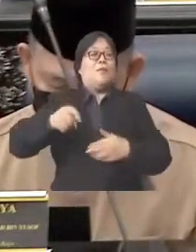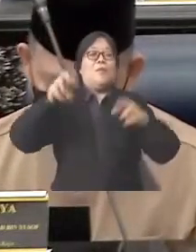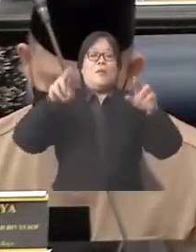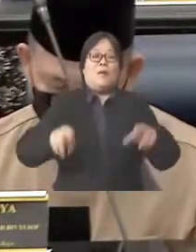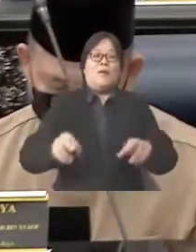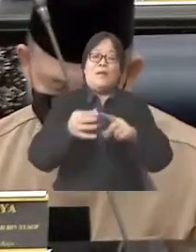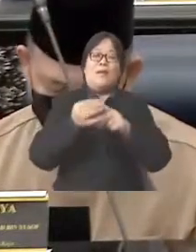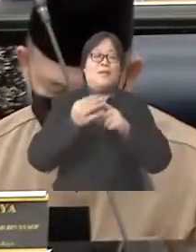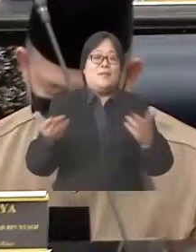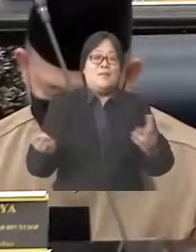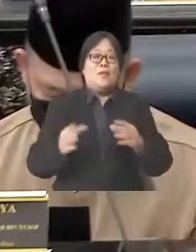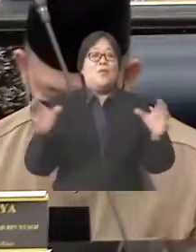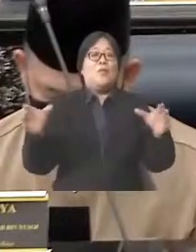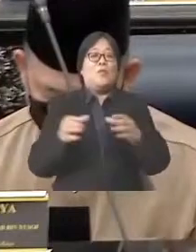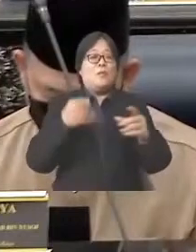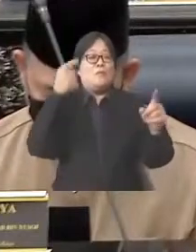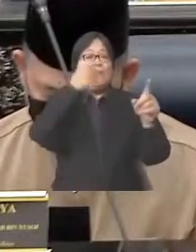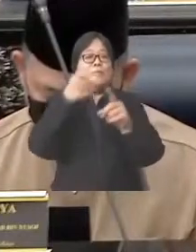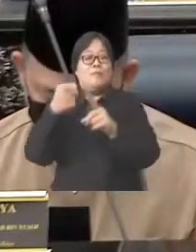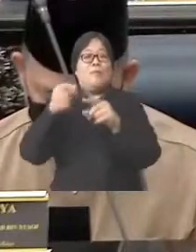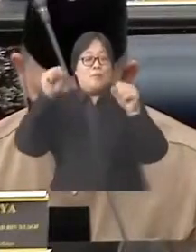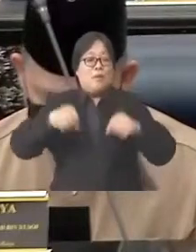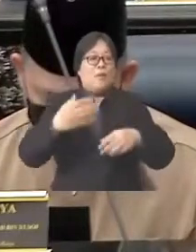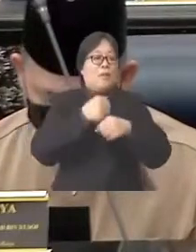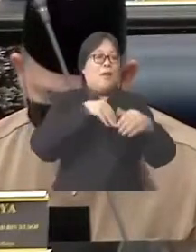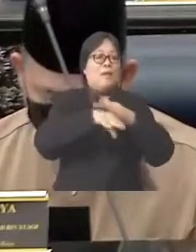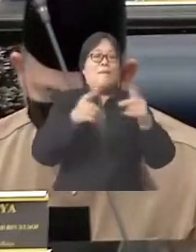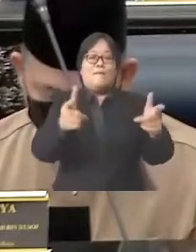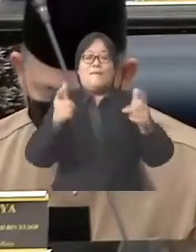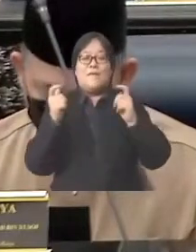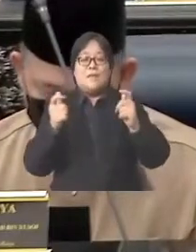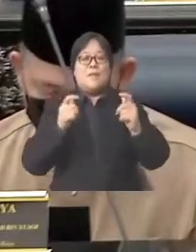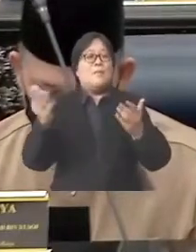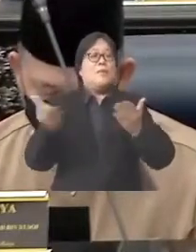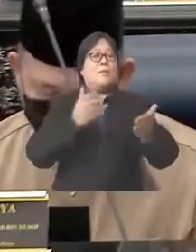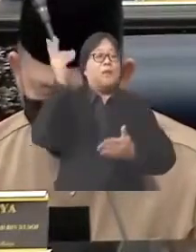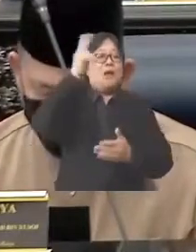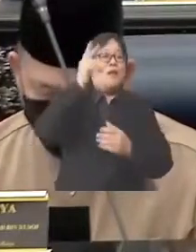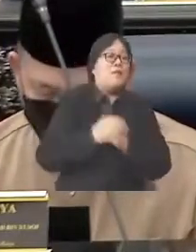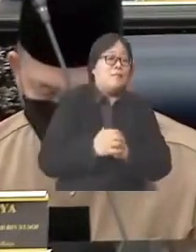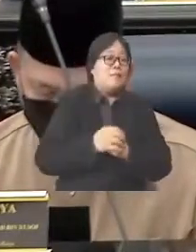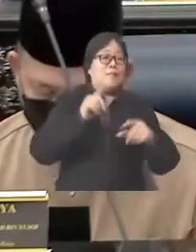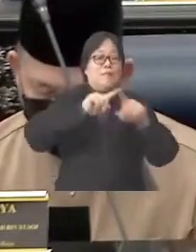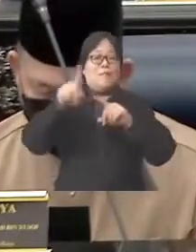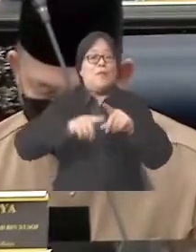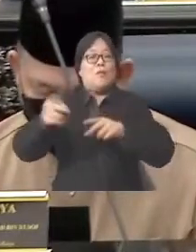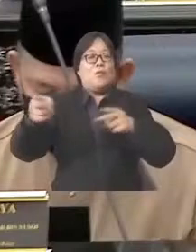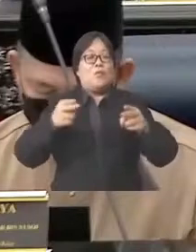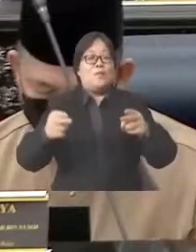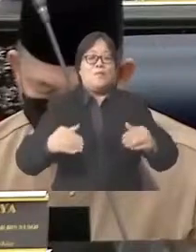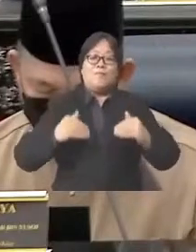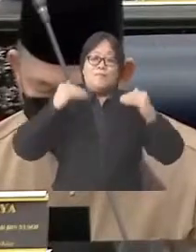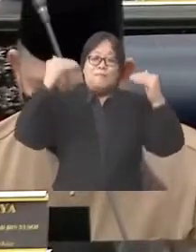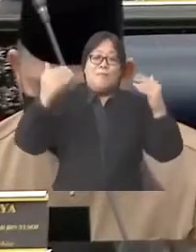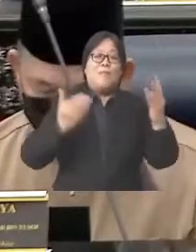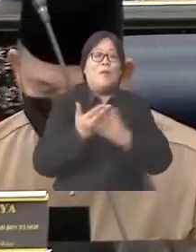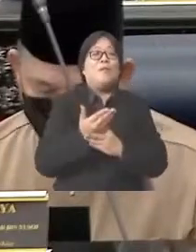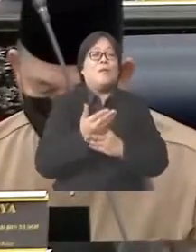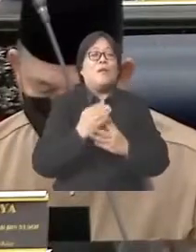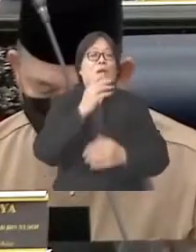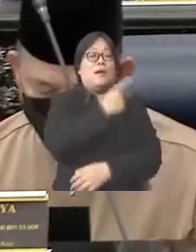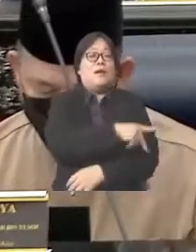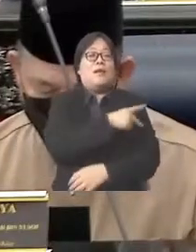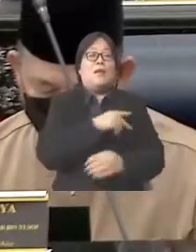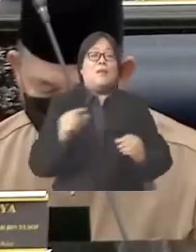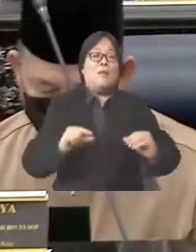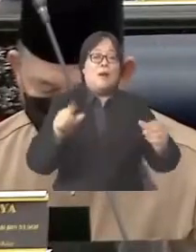memastikan Raya terutamanya kumpulan tumpuan mendapat akses yang pantas kepada peringatan kerajaan pelbagai Kusnadi pergi antaranya melalui program klinik